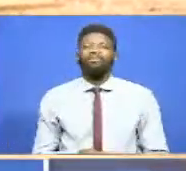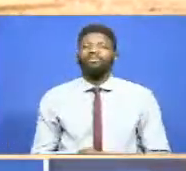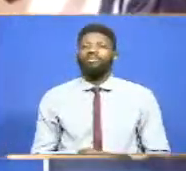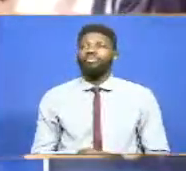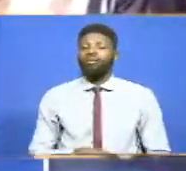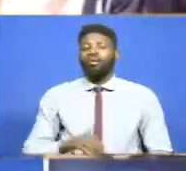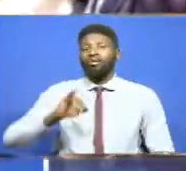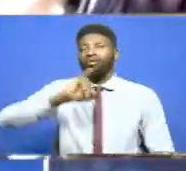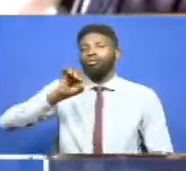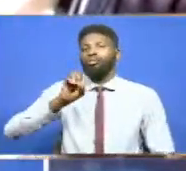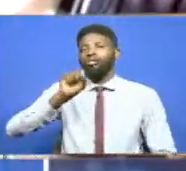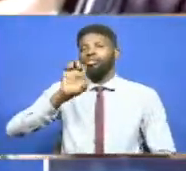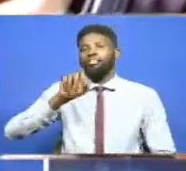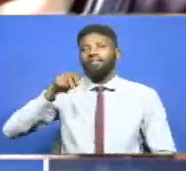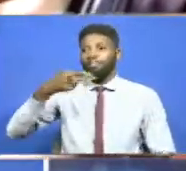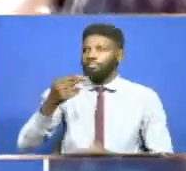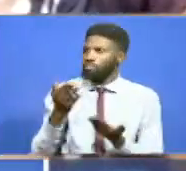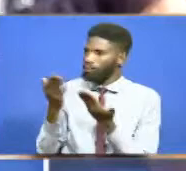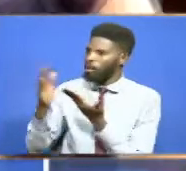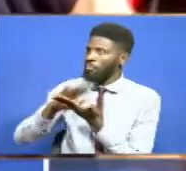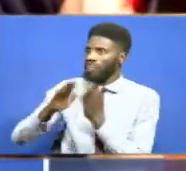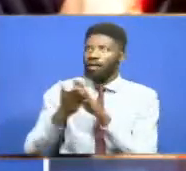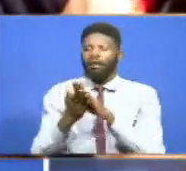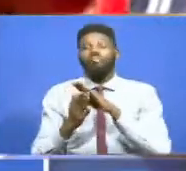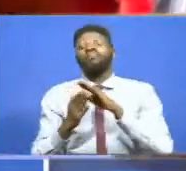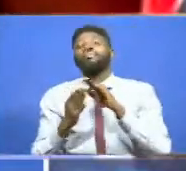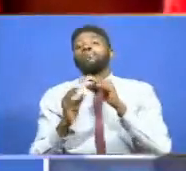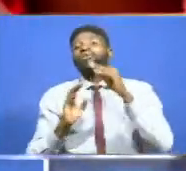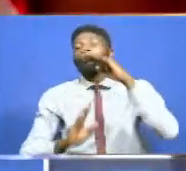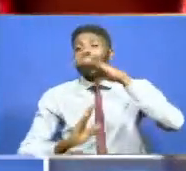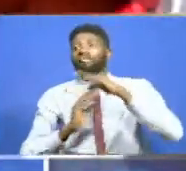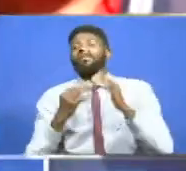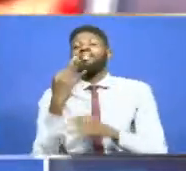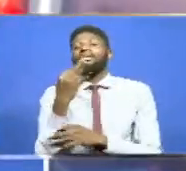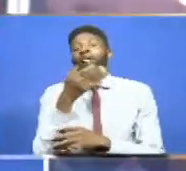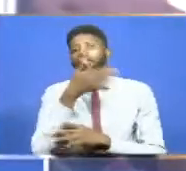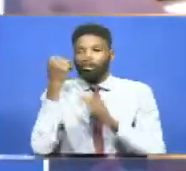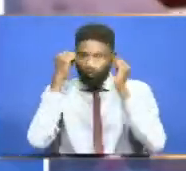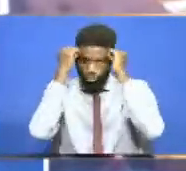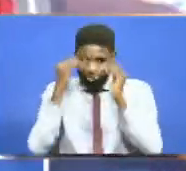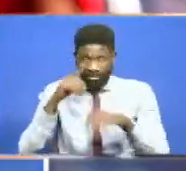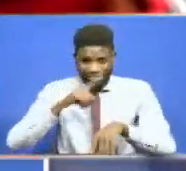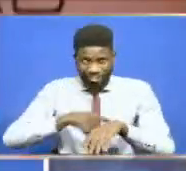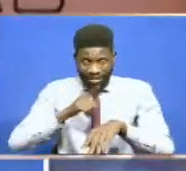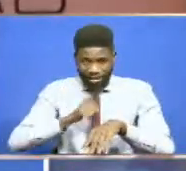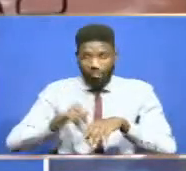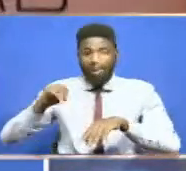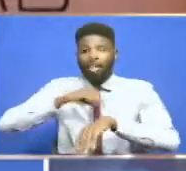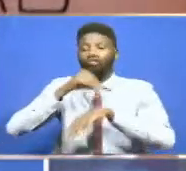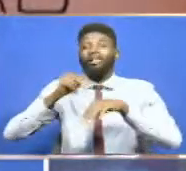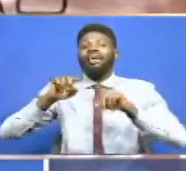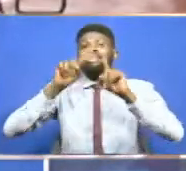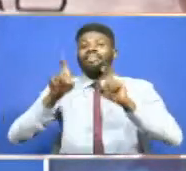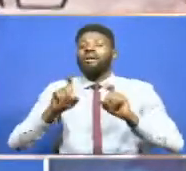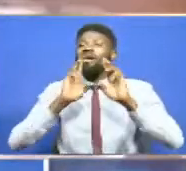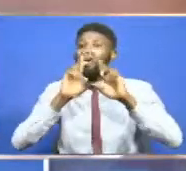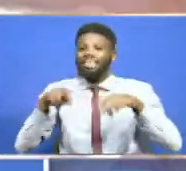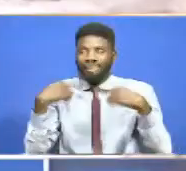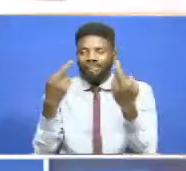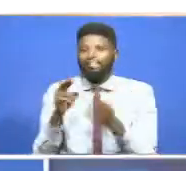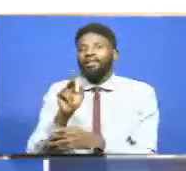Joseph Kialo Kioko aliibuka mwanafunzi wa tatu bora kitaifa katika matokeo ya mtihani wa kitaifa wa darasa la 8